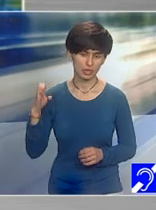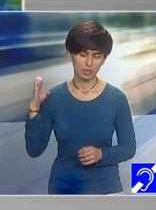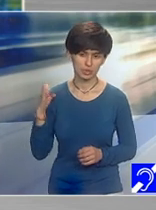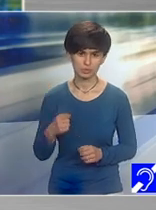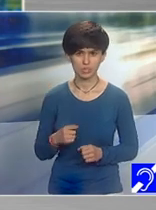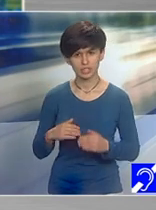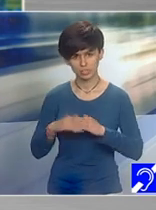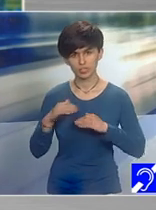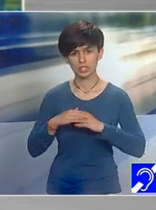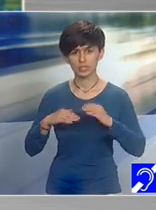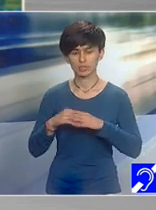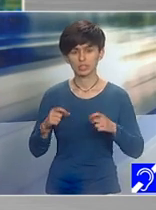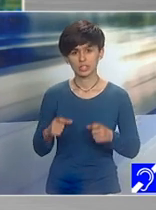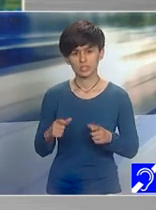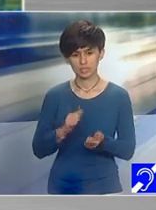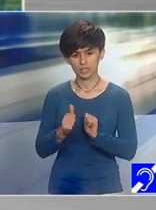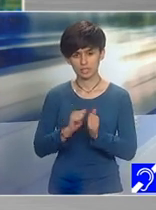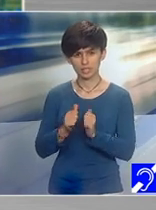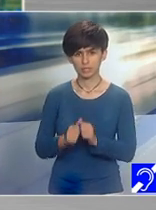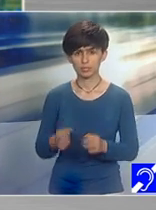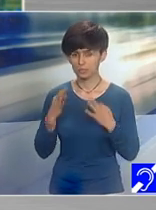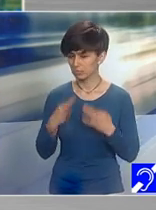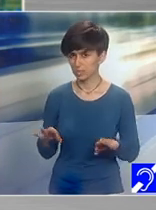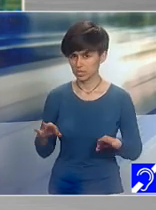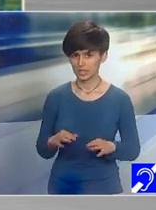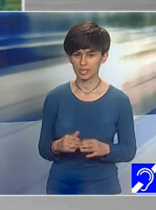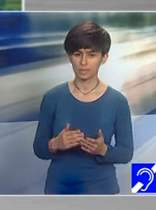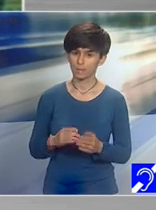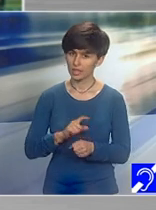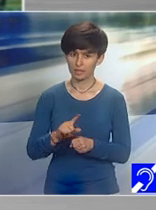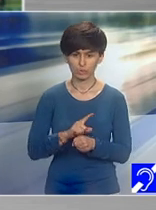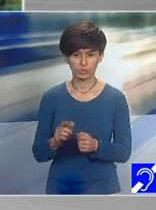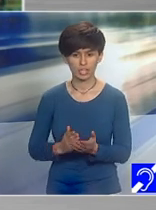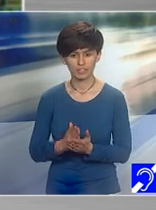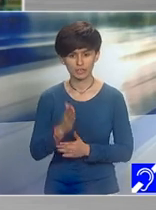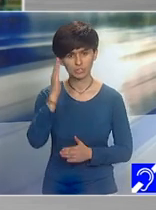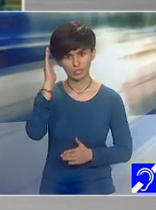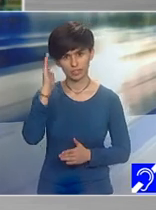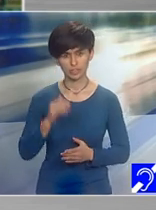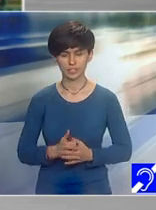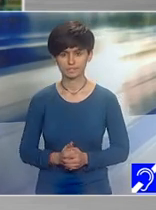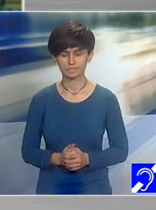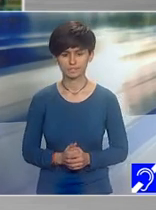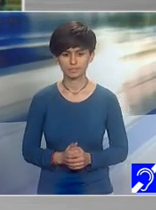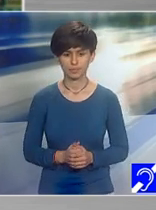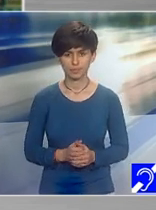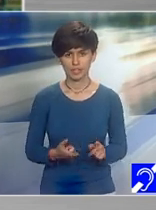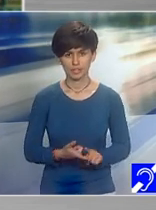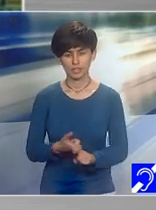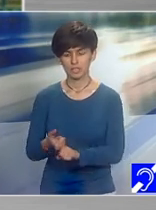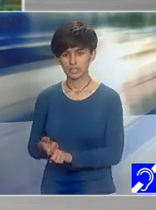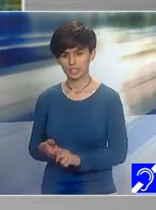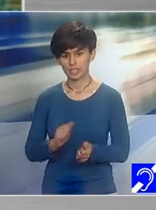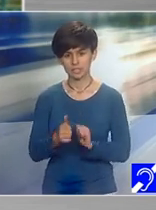săli de sport noi, moderne, ultradotate, lucru care va continua cu siguranță în viitor. Pe partea de sport, de asemenea,